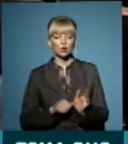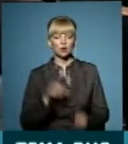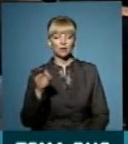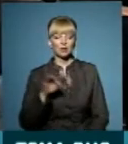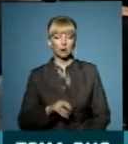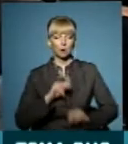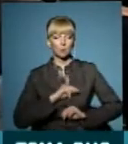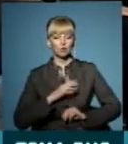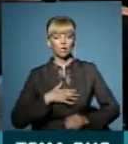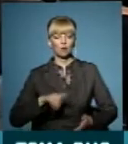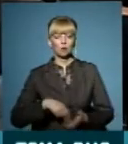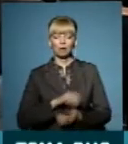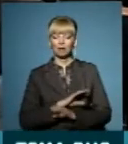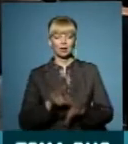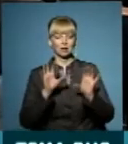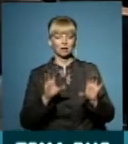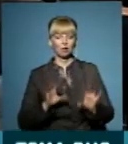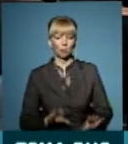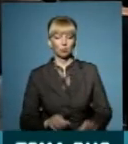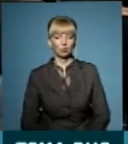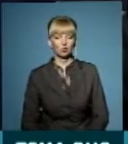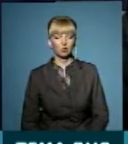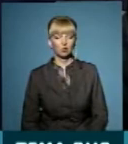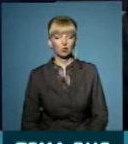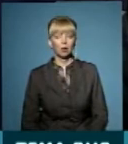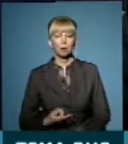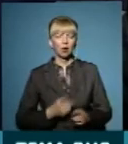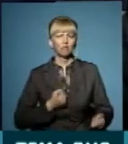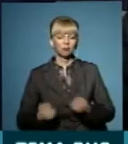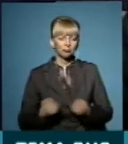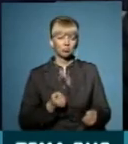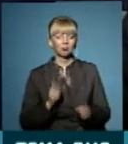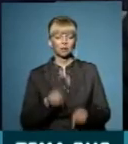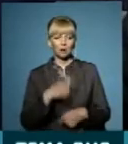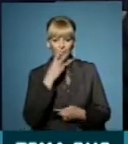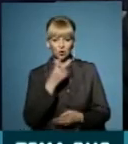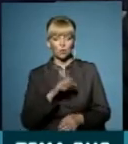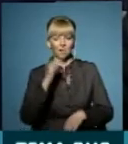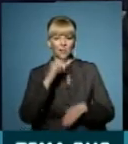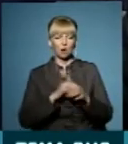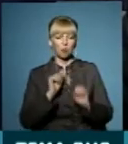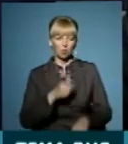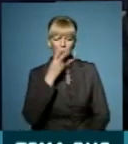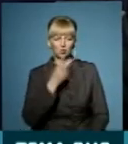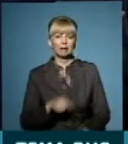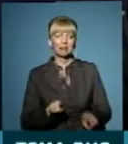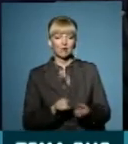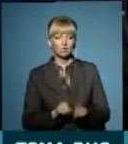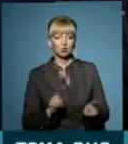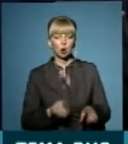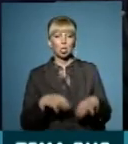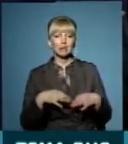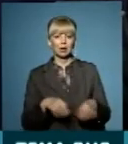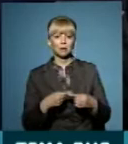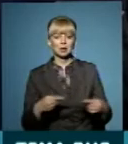95-96% працюють у нас у місті нелегально. Ми з цим боремося також. Навіть бачите, що от вечорами можна побачити таке, що